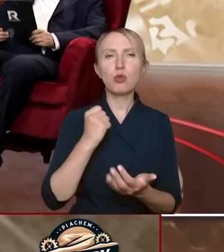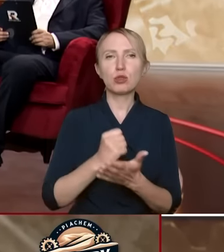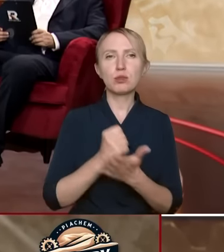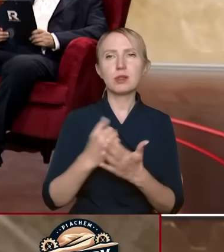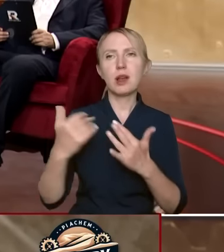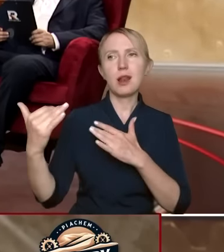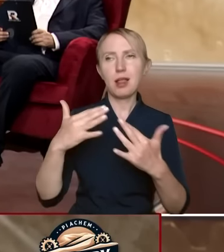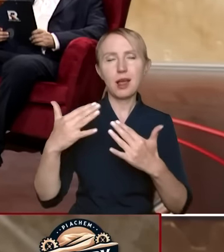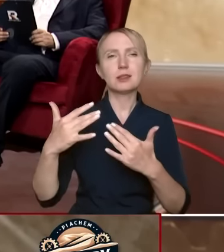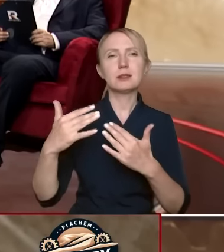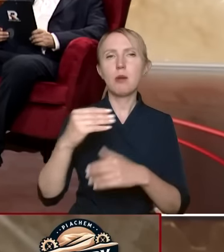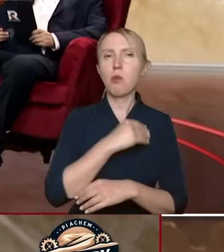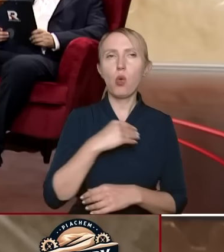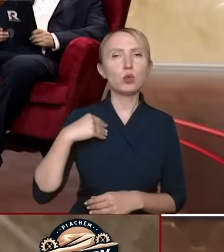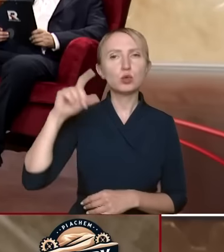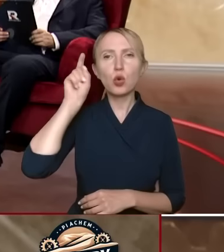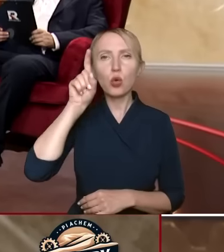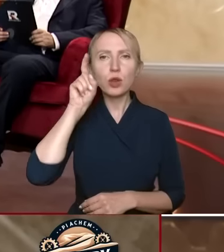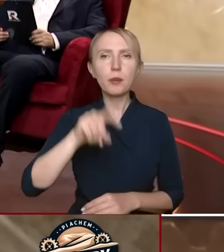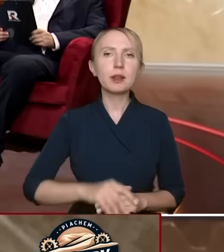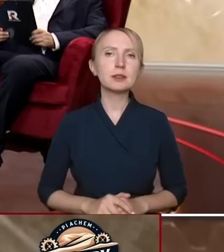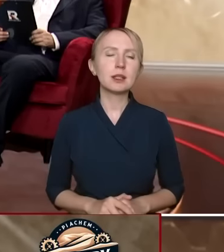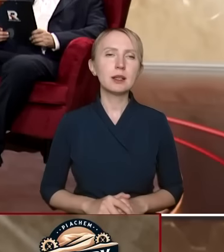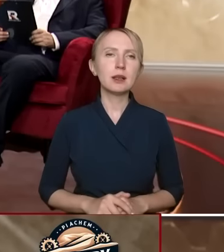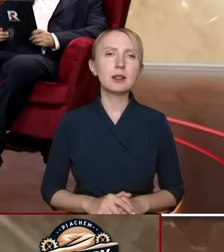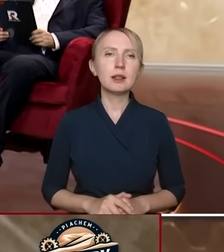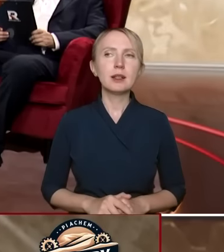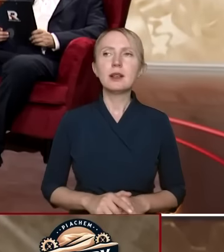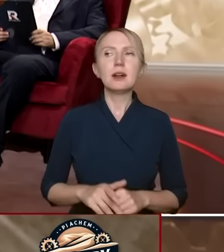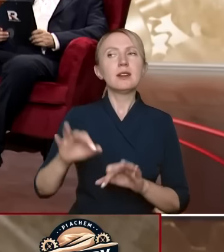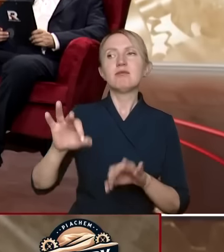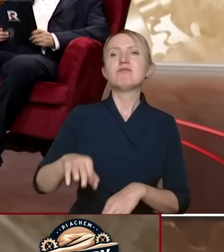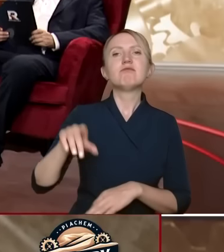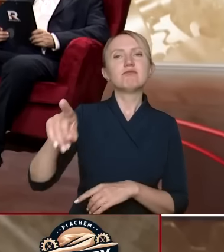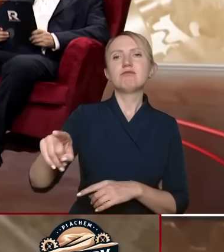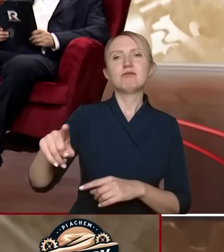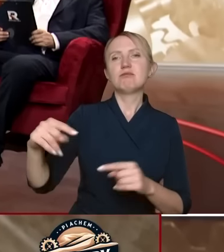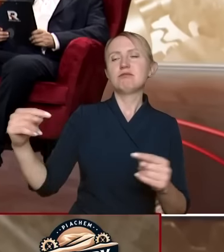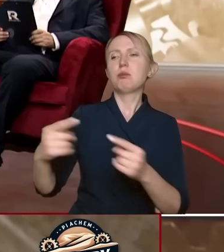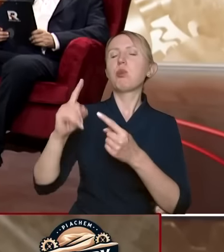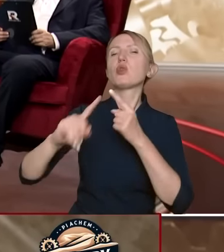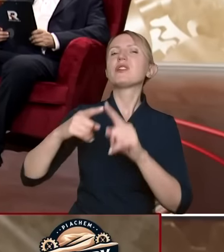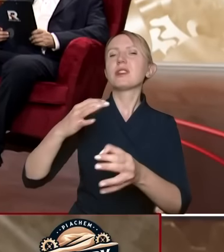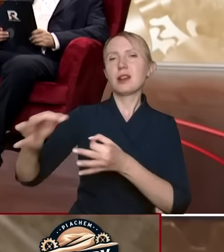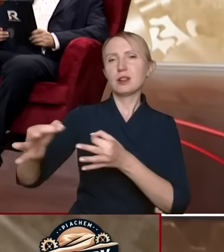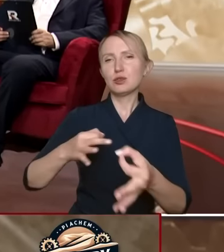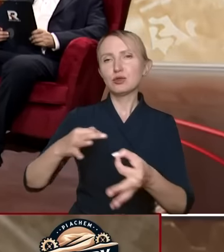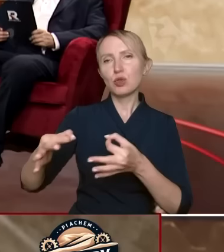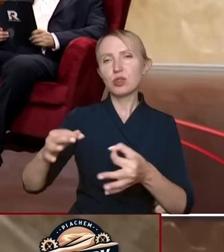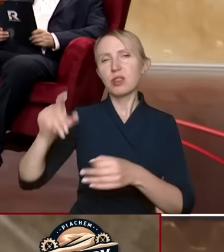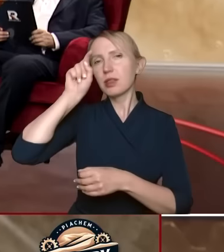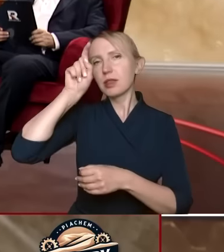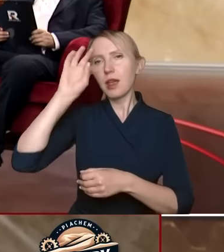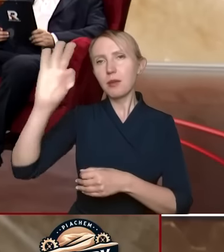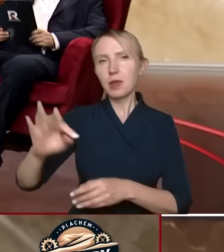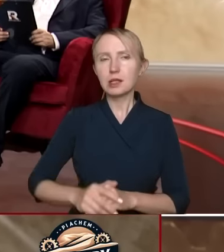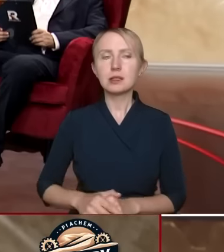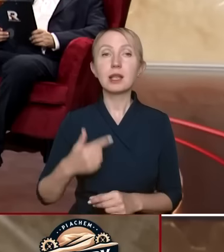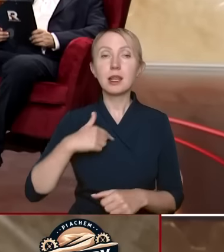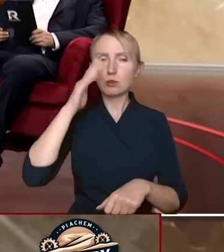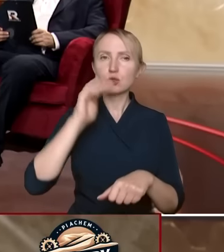relacji polsko-niemieckich. No, pan się wpisuje po prostu idealnie w politykę historyczną Niemiec. Ja tylko tak przypomnę,